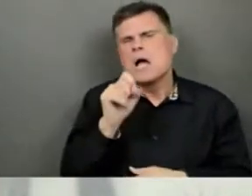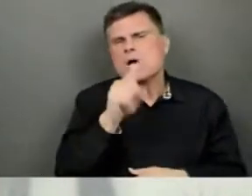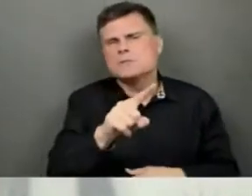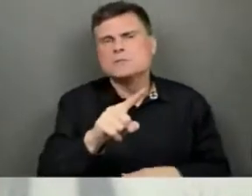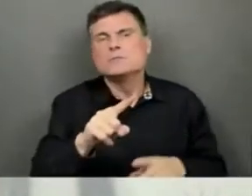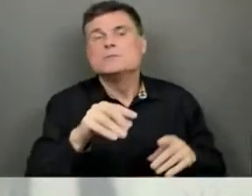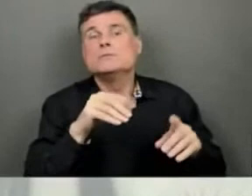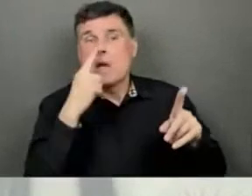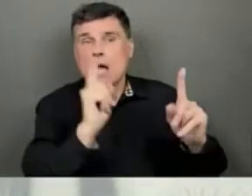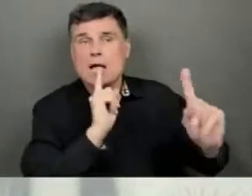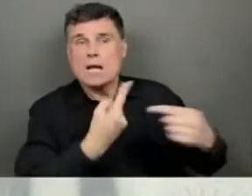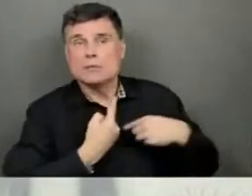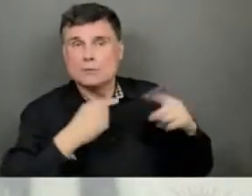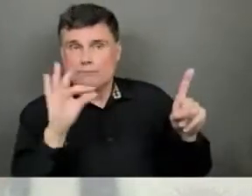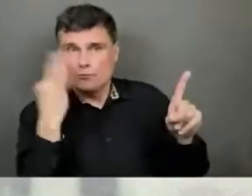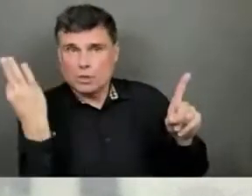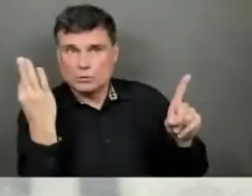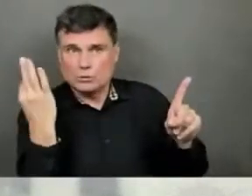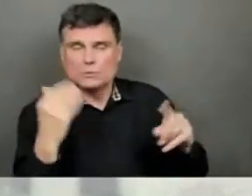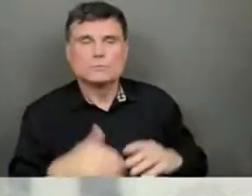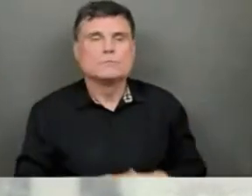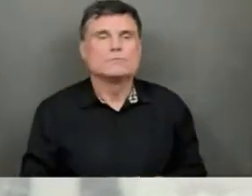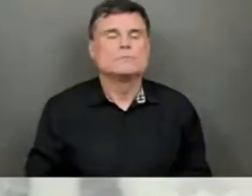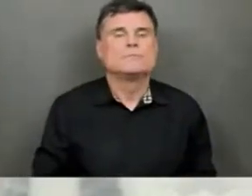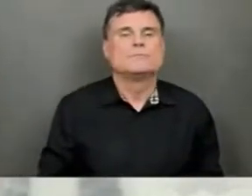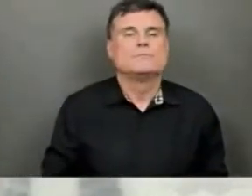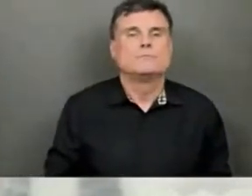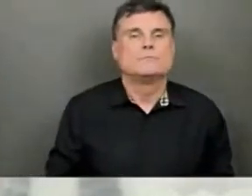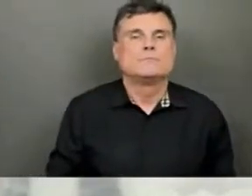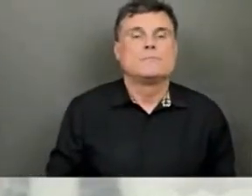aujourd'hui? Oui, c'est